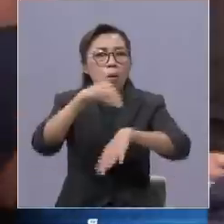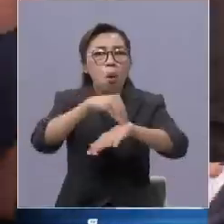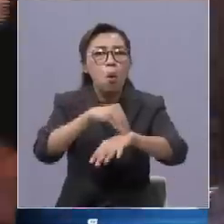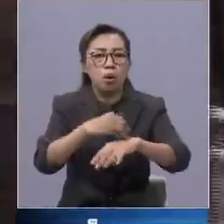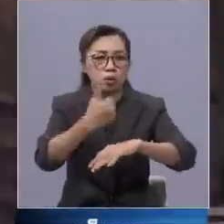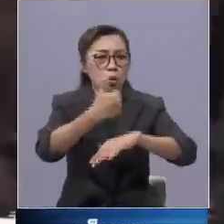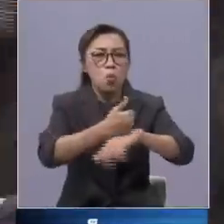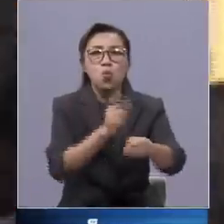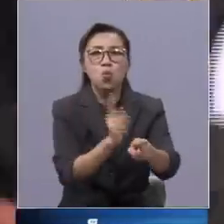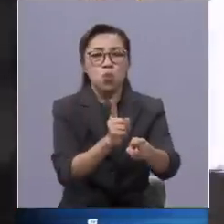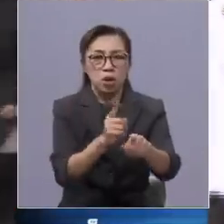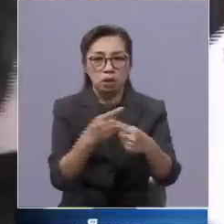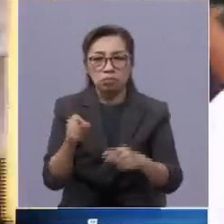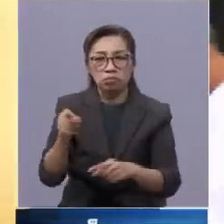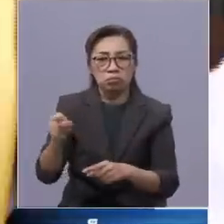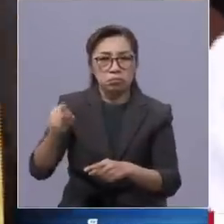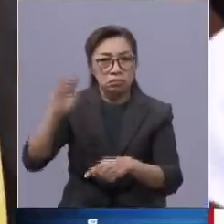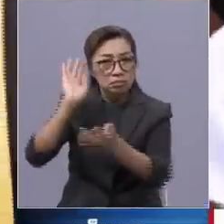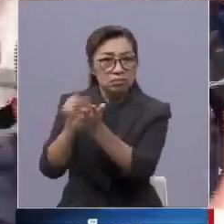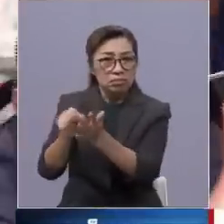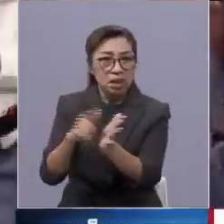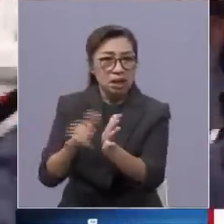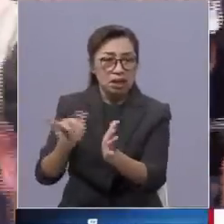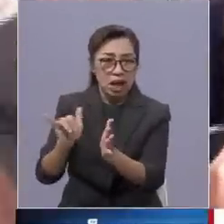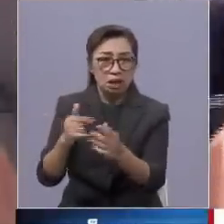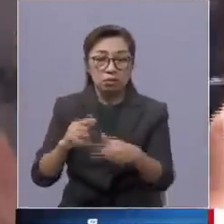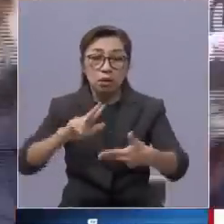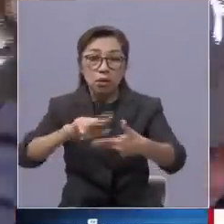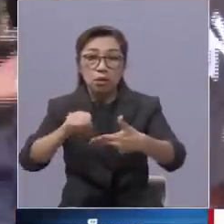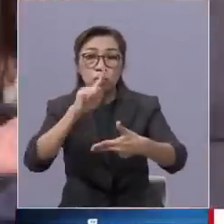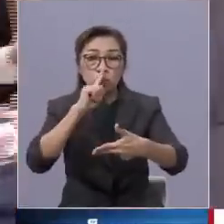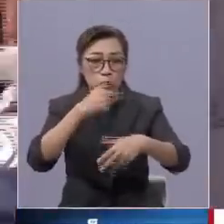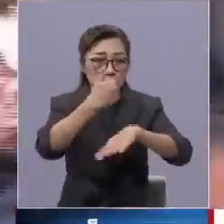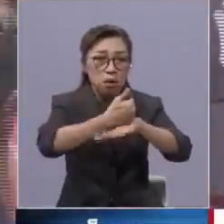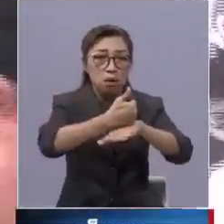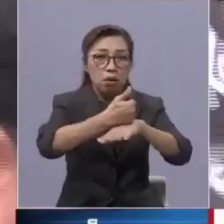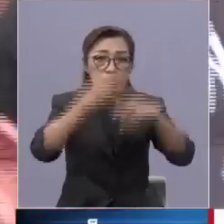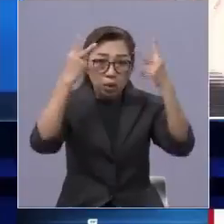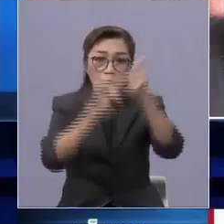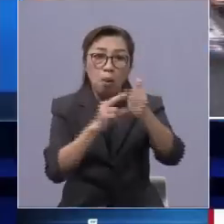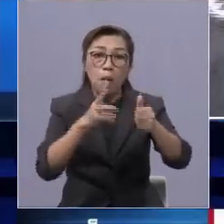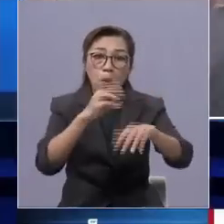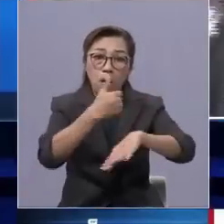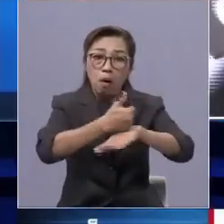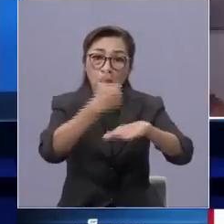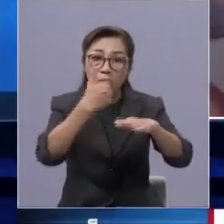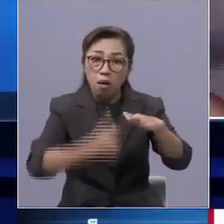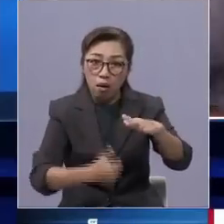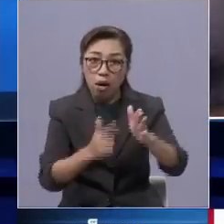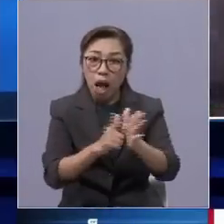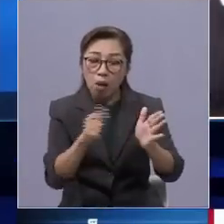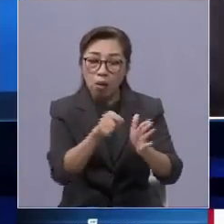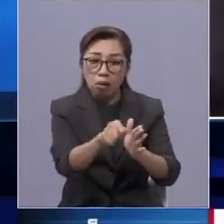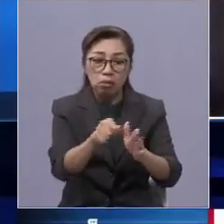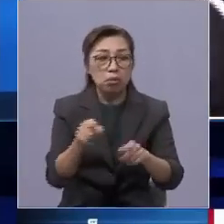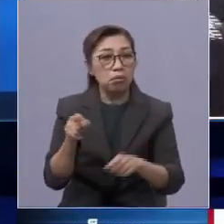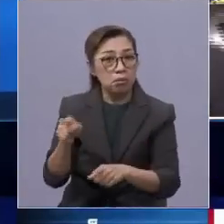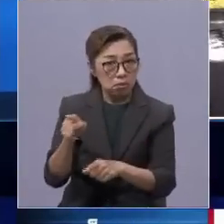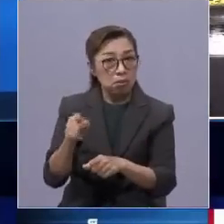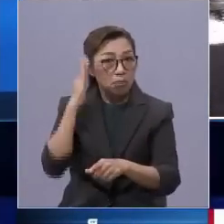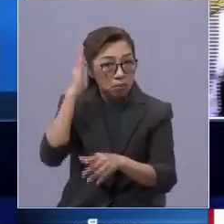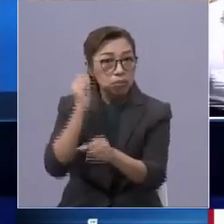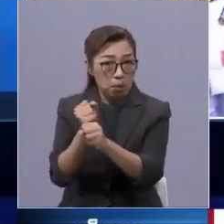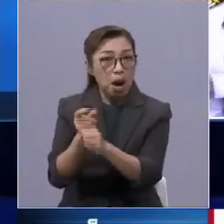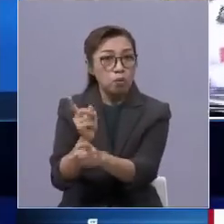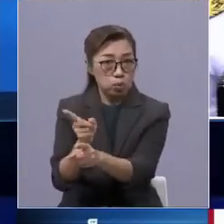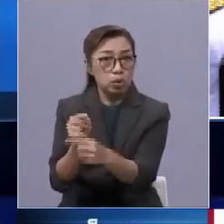ารัฐถ้าเกิดพลเอกประวิตรลาออกจากการเป็นหัวหน้าพรรคจะวางมือทางการเมืองเลยหรือเปล่าซึ่งเมื่อวานนี้ผู้กองธรรมนัสย้ำแบบนี้นะครับบอ